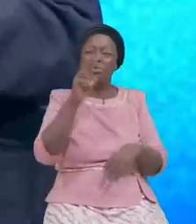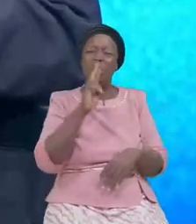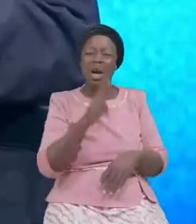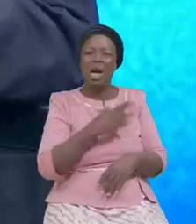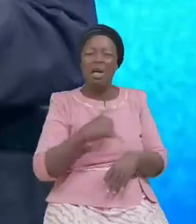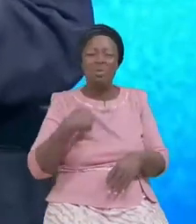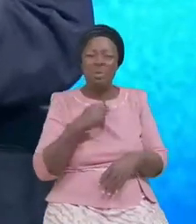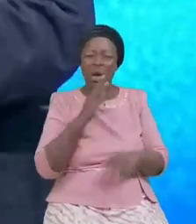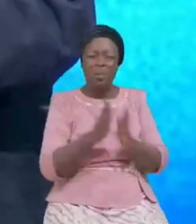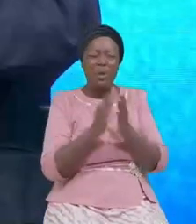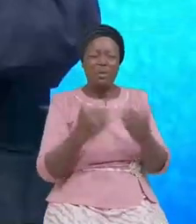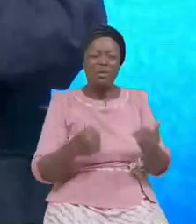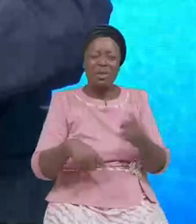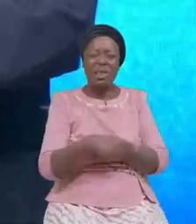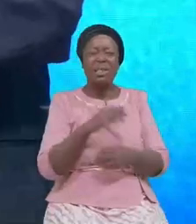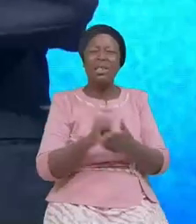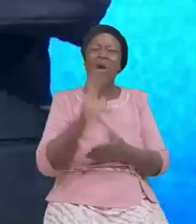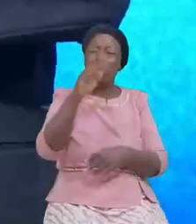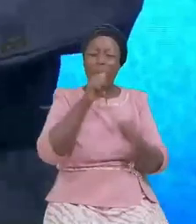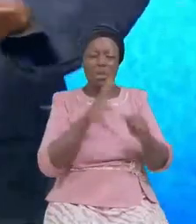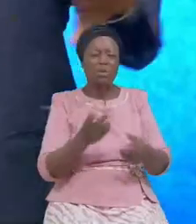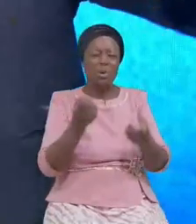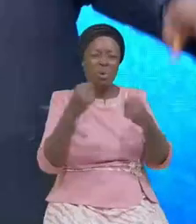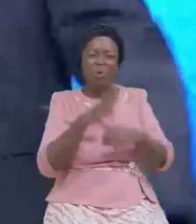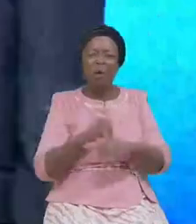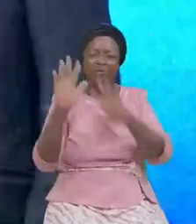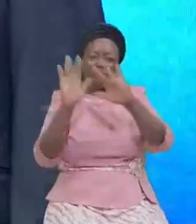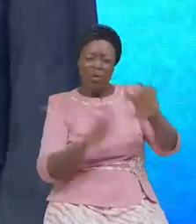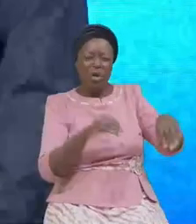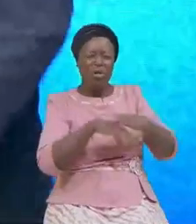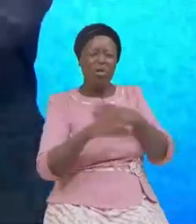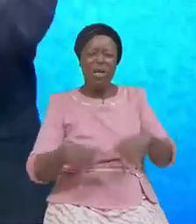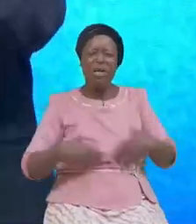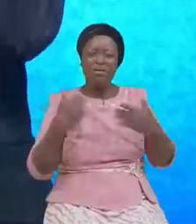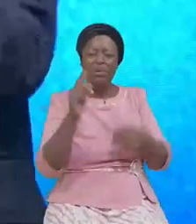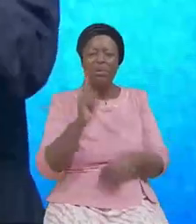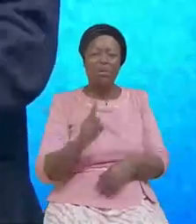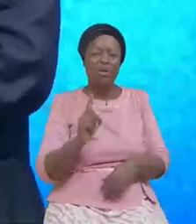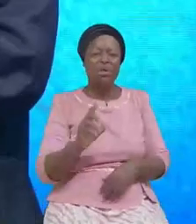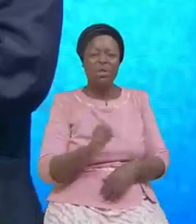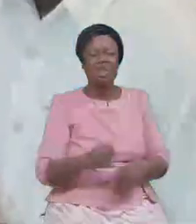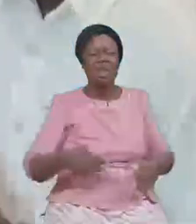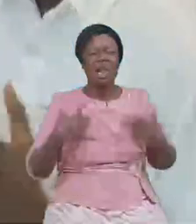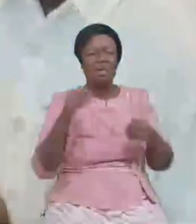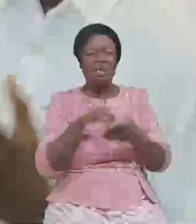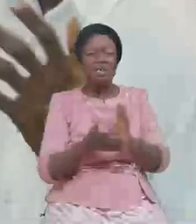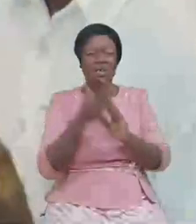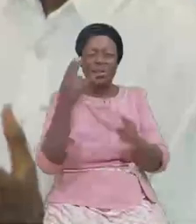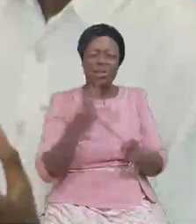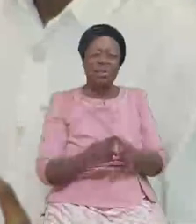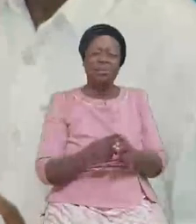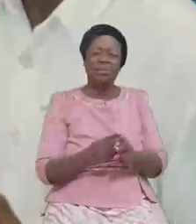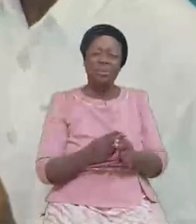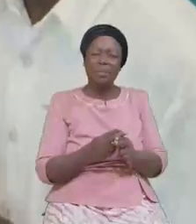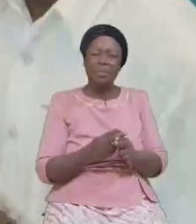compassion. Nous prions aujourd'hui que ta bénédiction coule dans toutes les vies au nom de Jésus. Nous